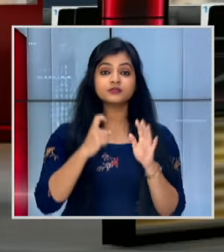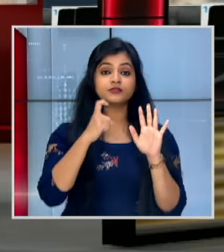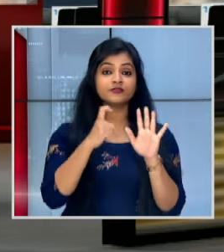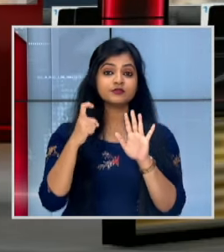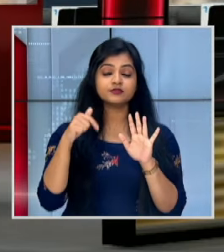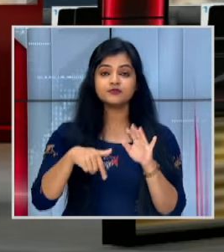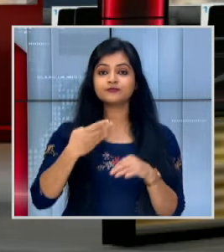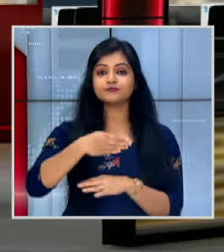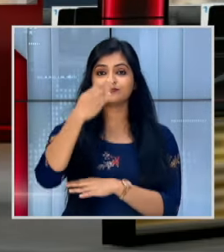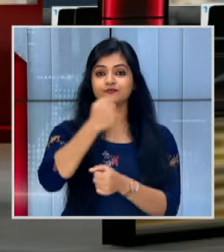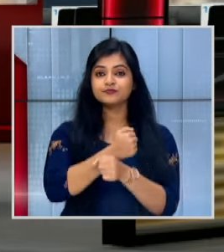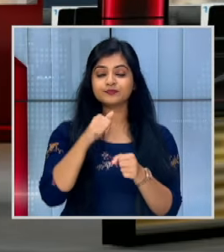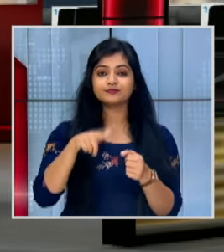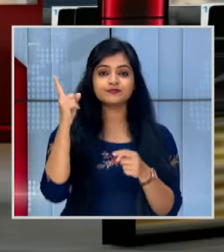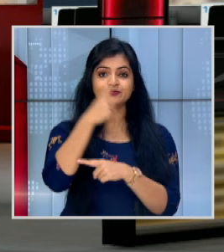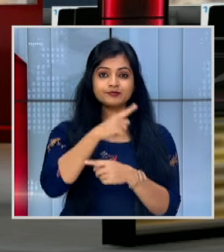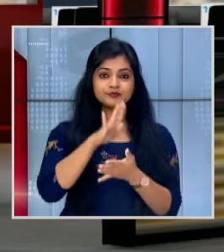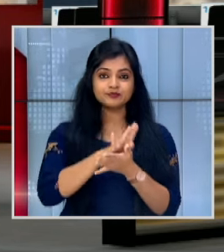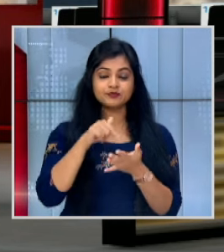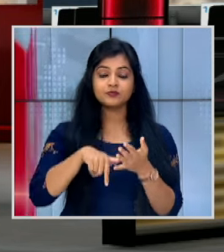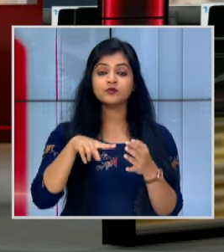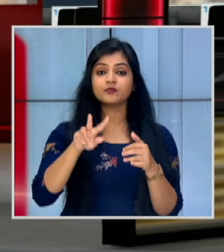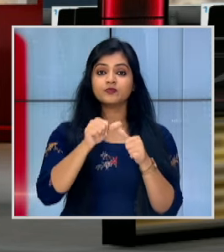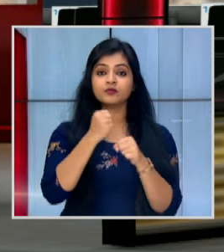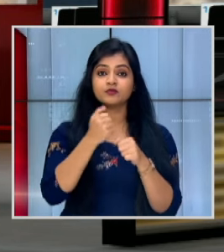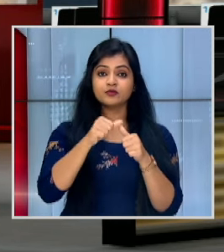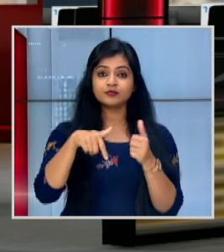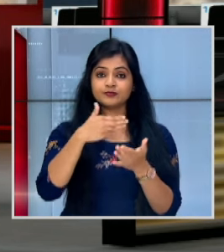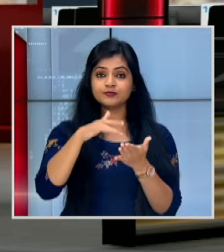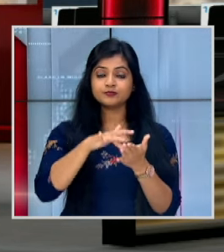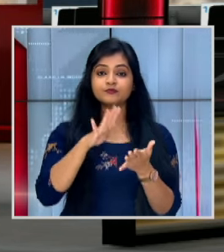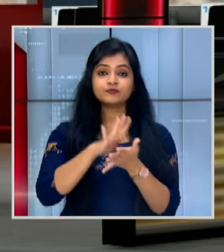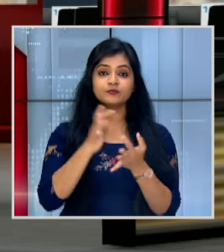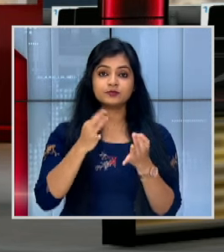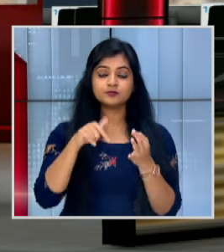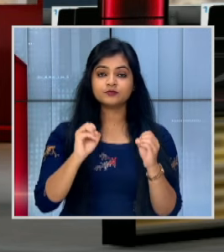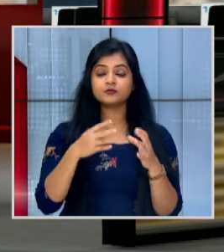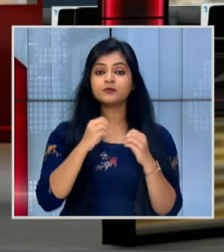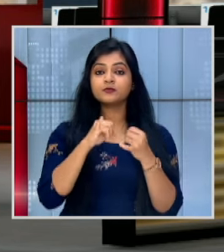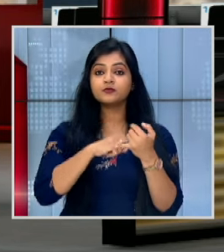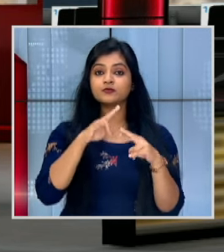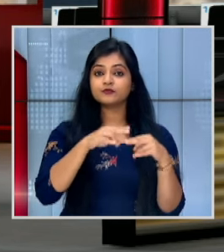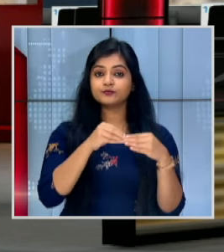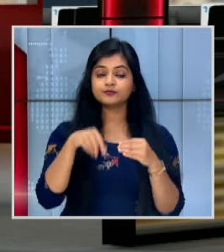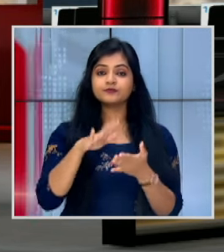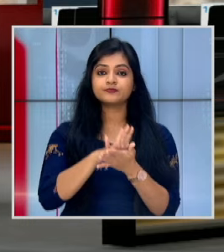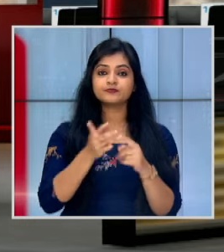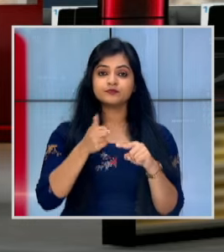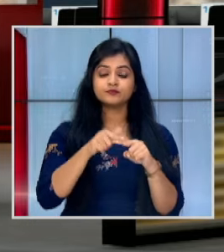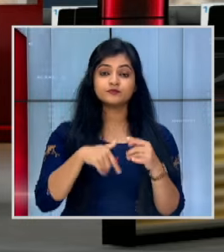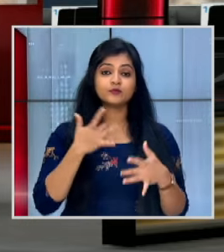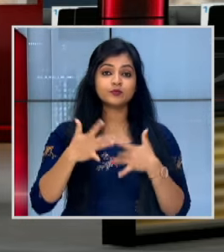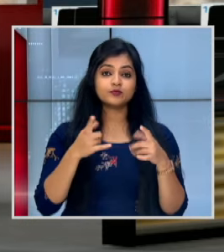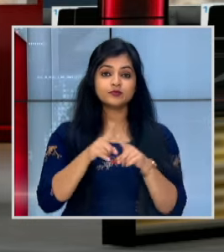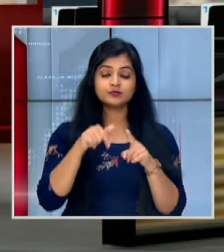എഴുപത്തിയേഴാം സ്വാതന്ത്ര്യ ദിനാഘോഷത്തോടനുബന്ധിച്ച് വാഗാ അതിർത്തിയിലെ പ്രൗഢോജ്ജലമായ ചടങ്ങ് ആരംഭിച്ചു. BSFന്റെ നേതൃത്വത്തിലാണ് ചടങ്ങുകൾ നടക്കുന്നത്. ആവേശോജ്ജലമായ